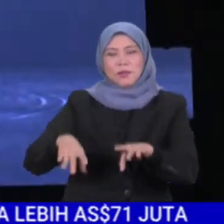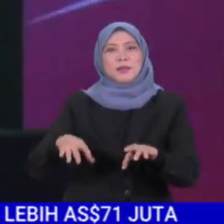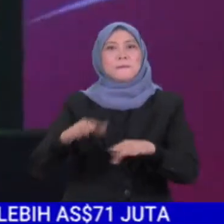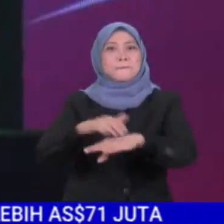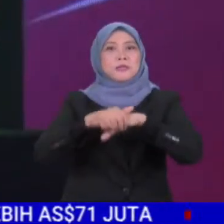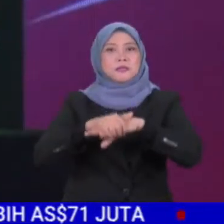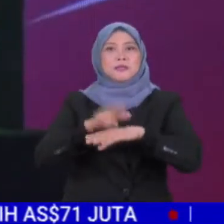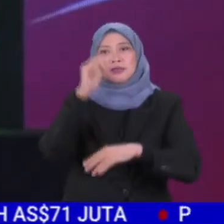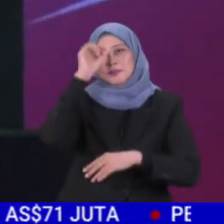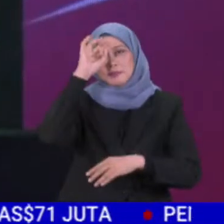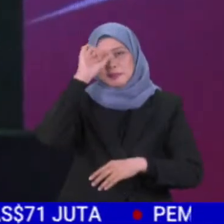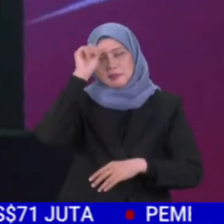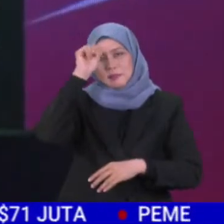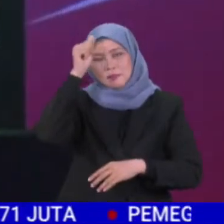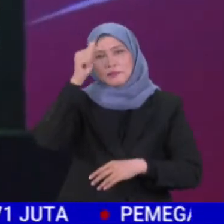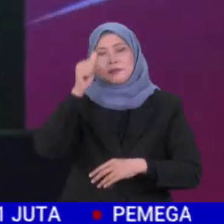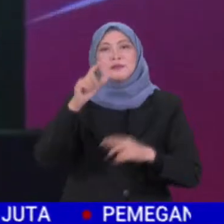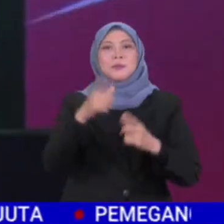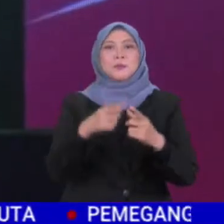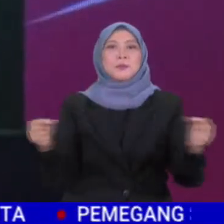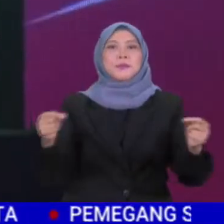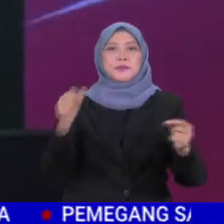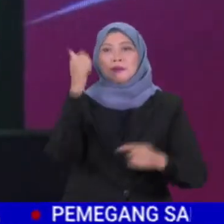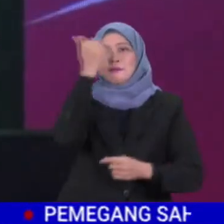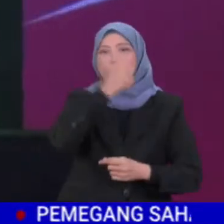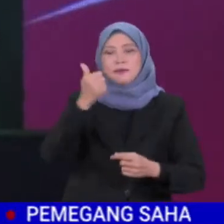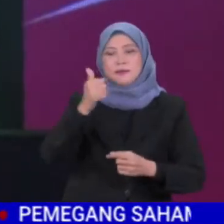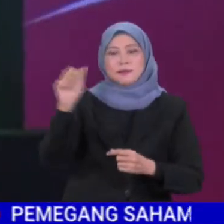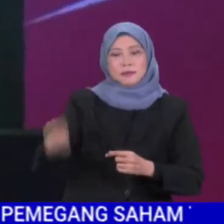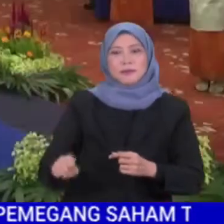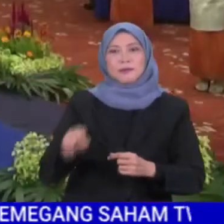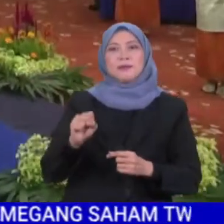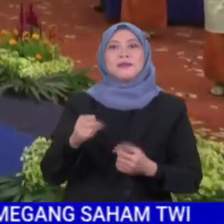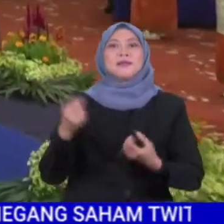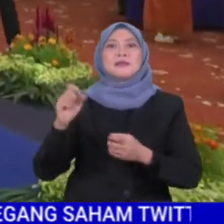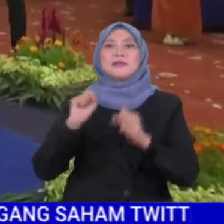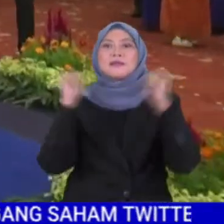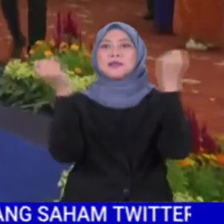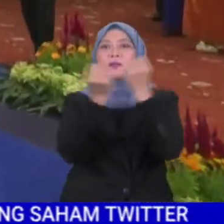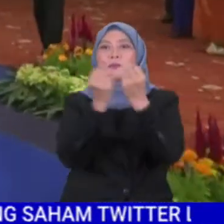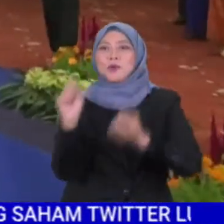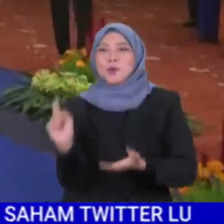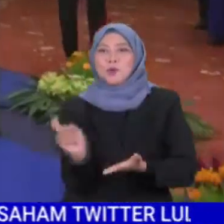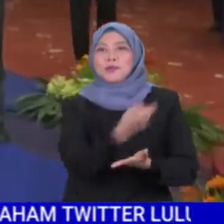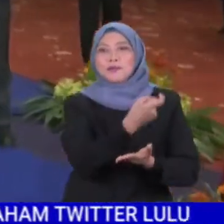Great Britain, India, Jepun dan Afrika Selatan di Stadium Hoki Taman Jaya.